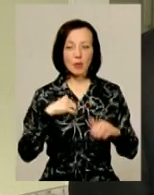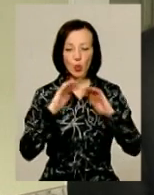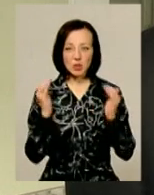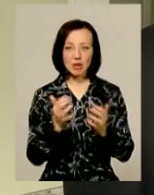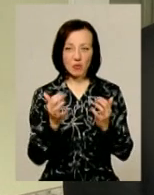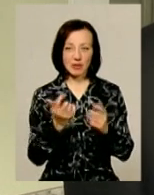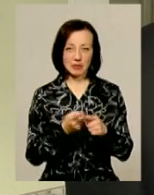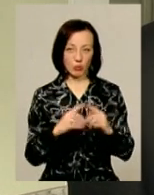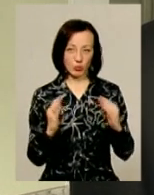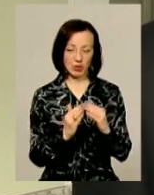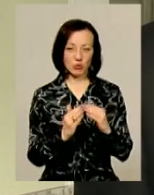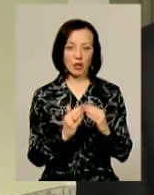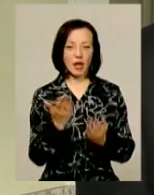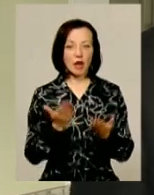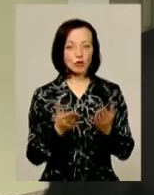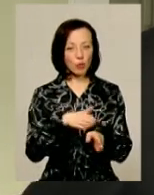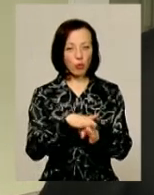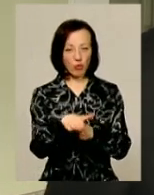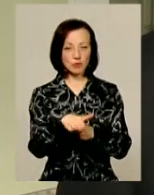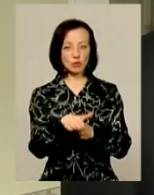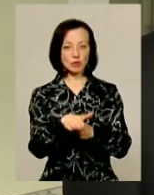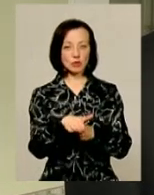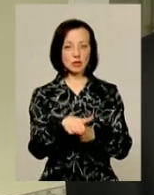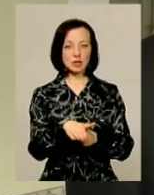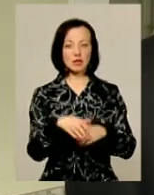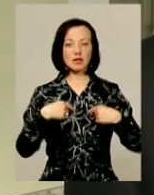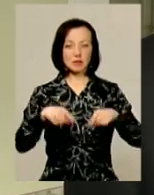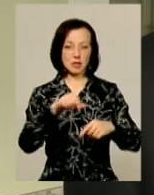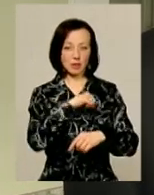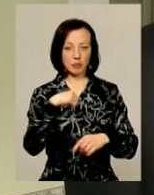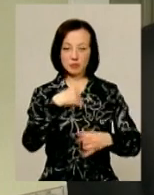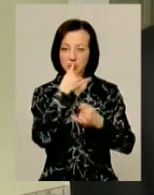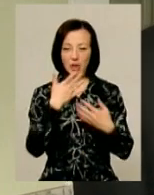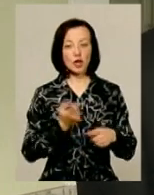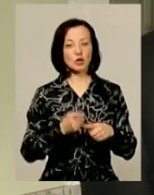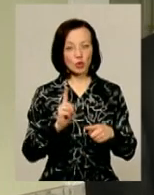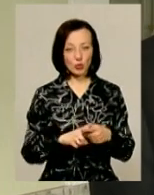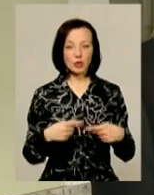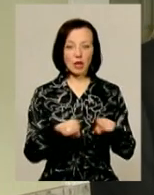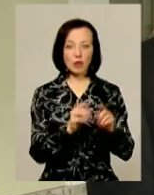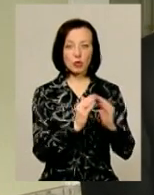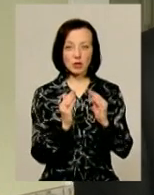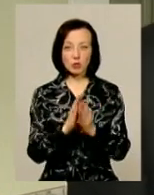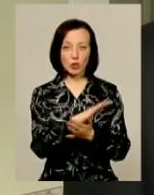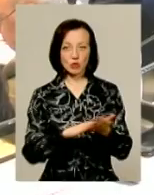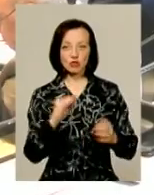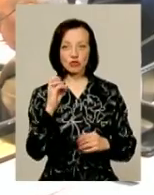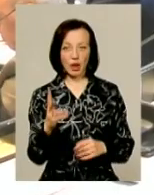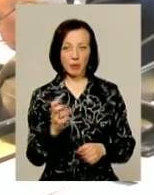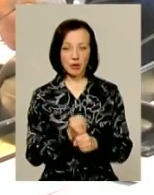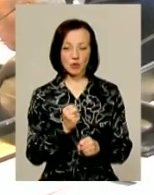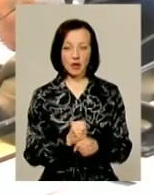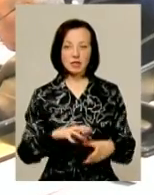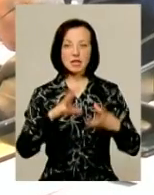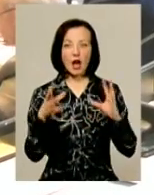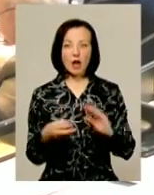такий будинок, якщо їх повністю, скажімо так, на самоплив пустити. Тому по таких будуть працювати ЖЕКи, звичайно.